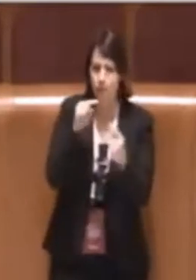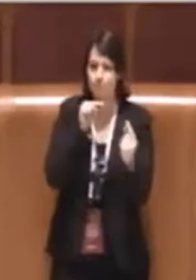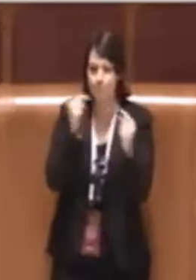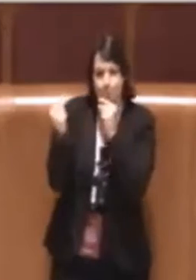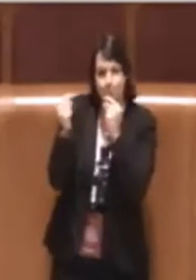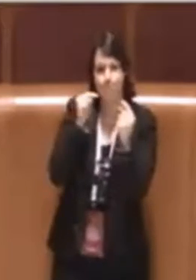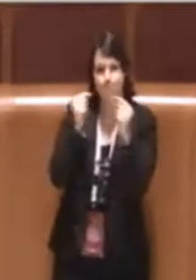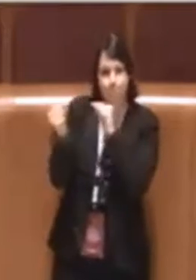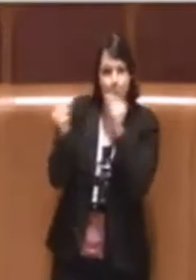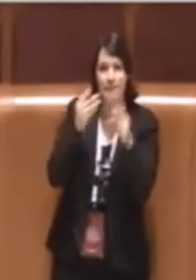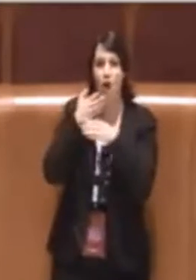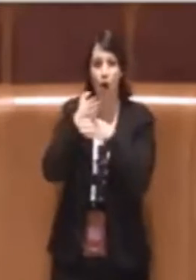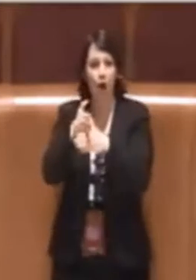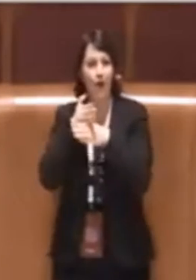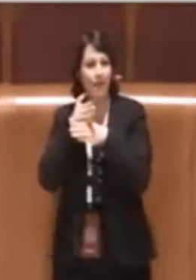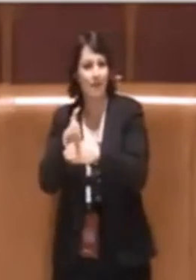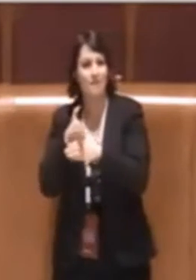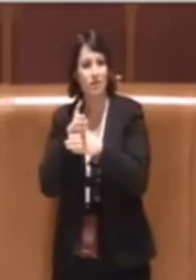concertazione, di condivisione